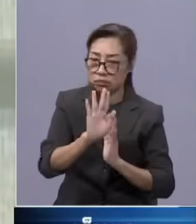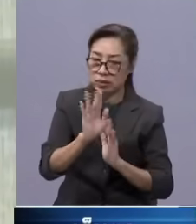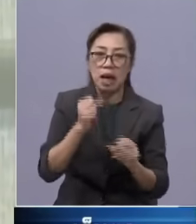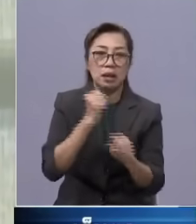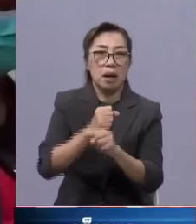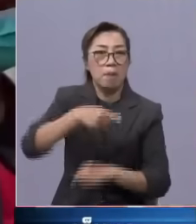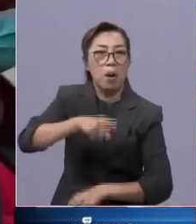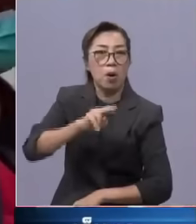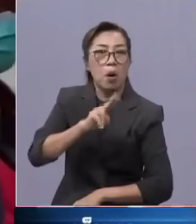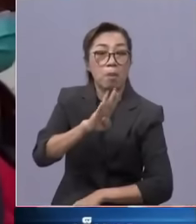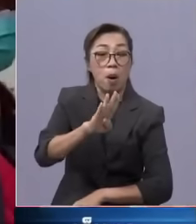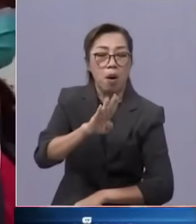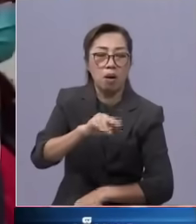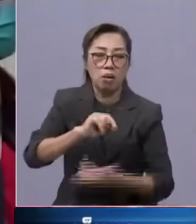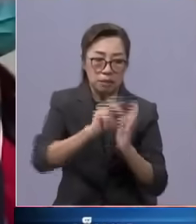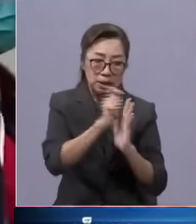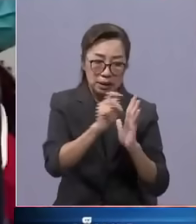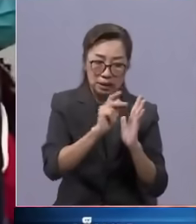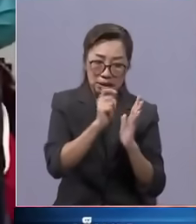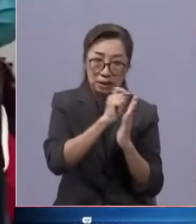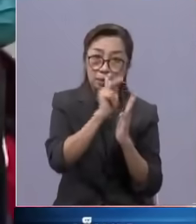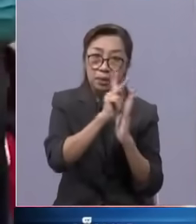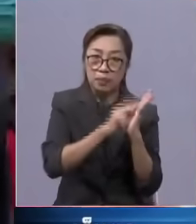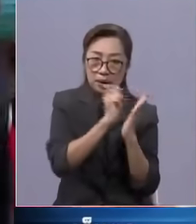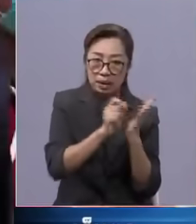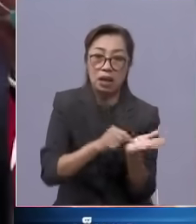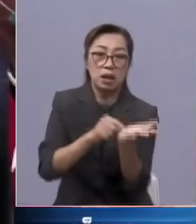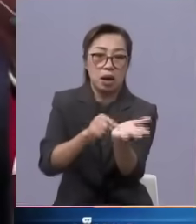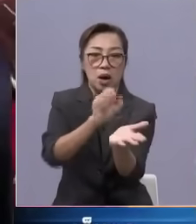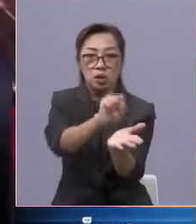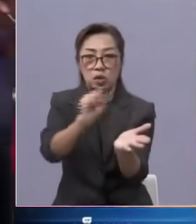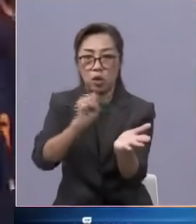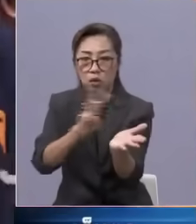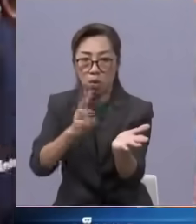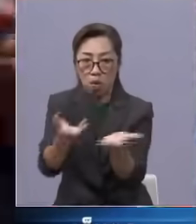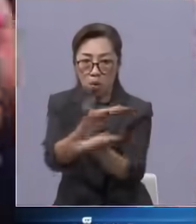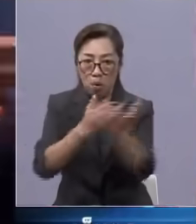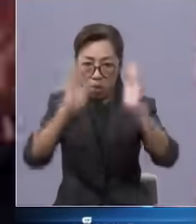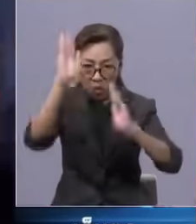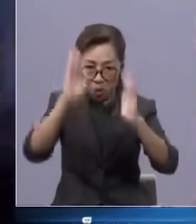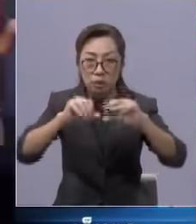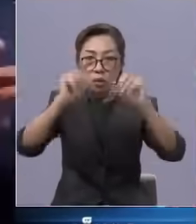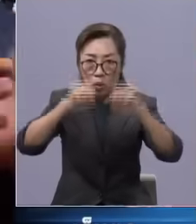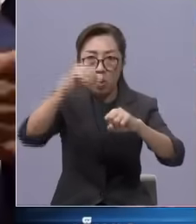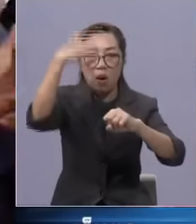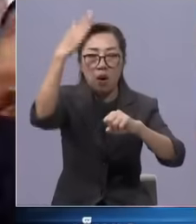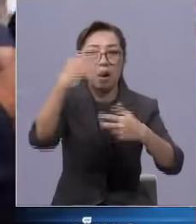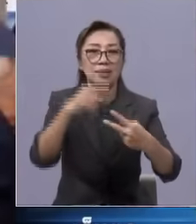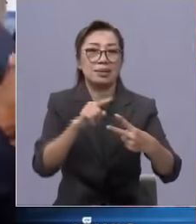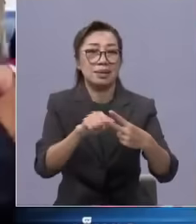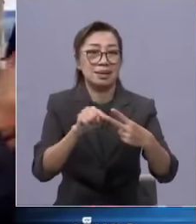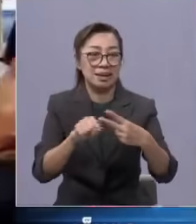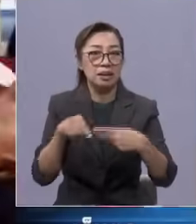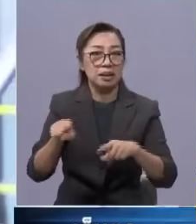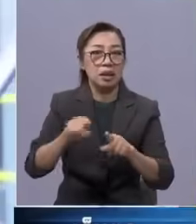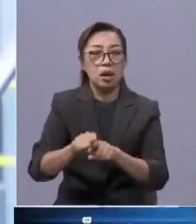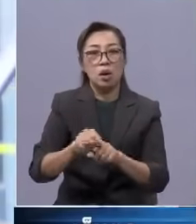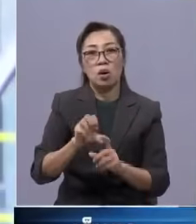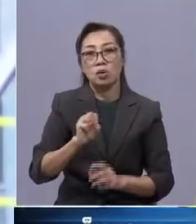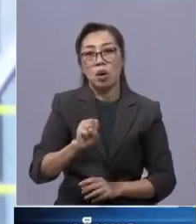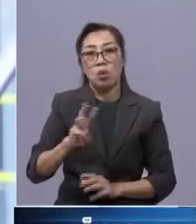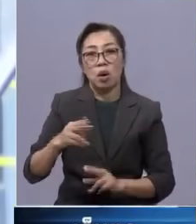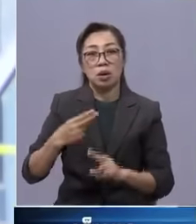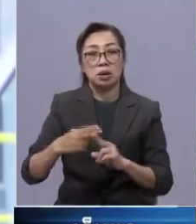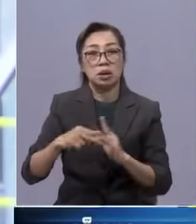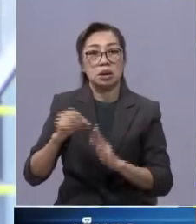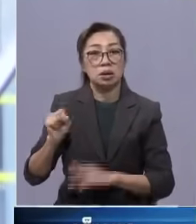พระราชบัญญัติครับต้องผ่านความเห็นชอบของสภาผู้แทนราษฎรและวุฒิสภากับนโยบายด้านนี้สว.เสรีให้ความ